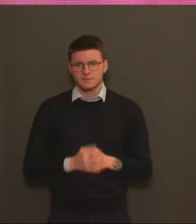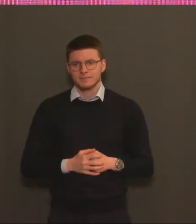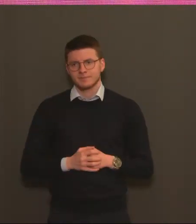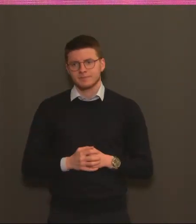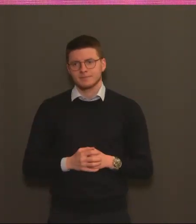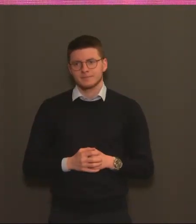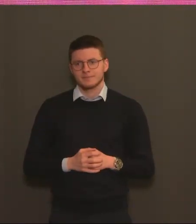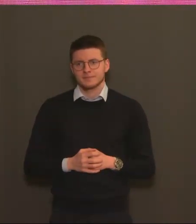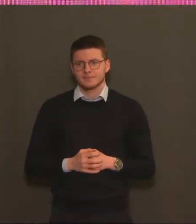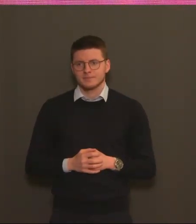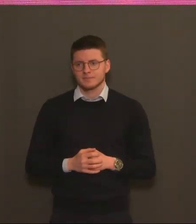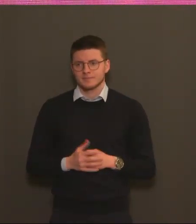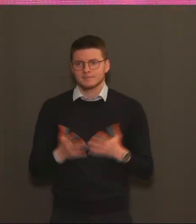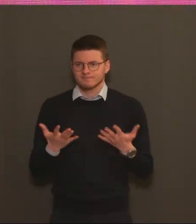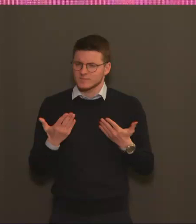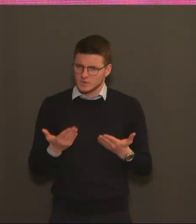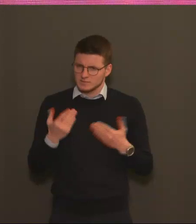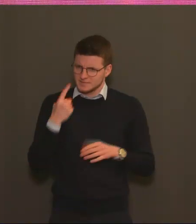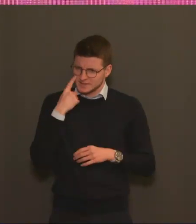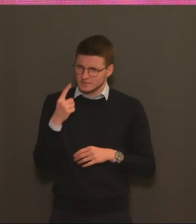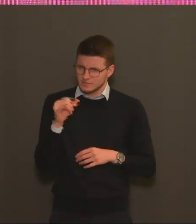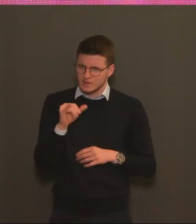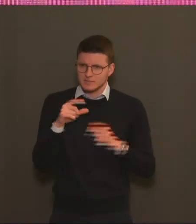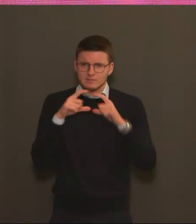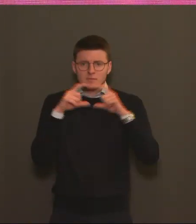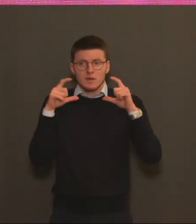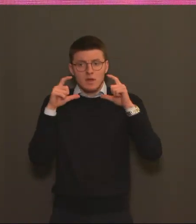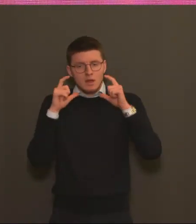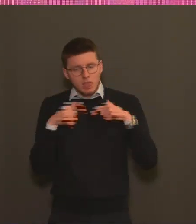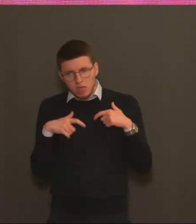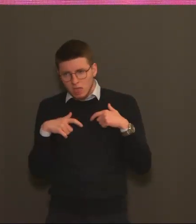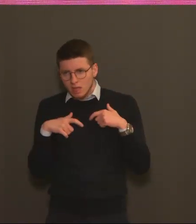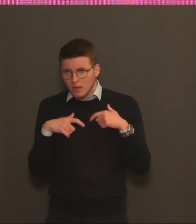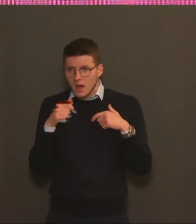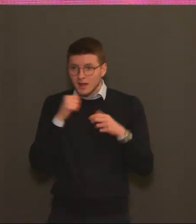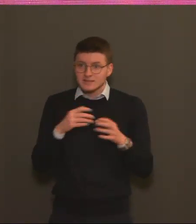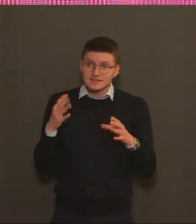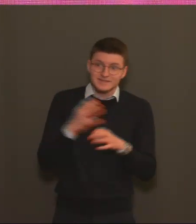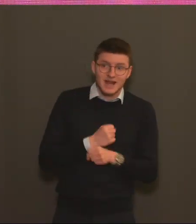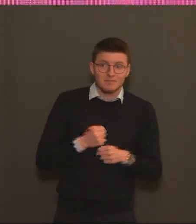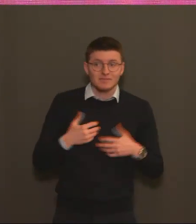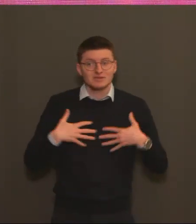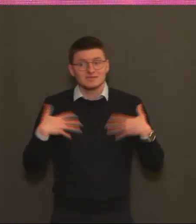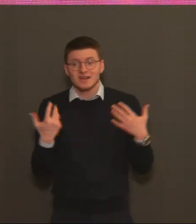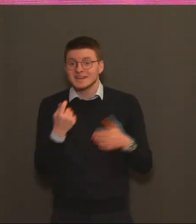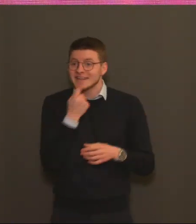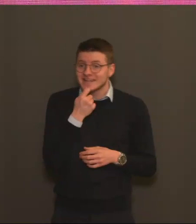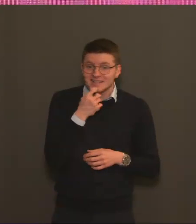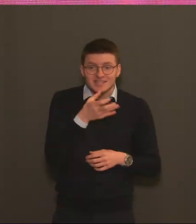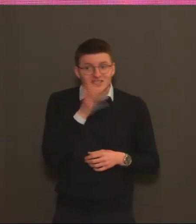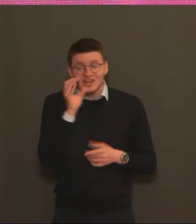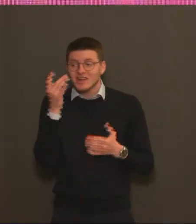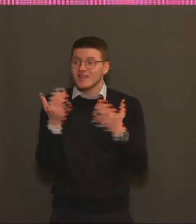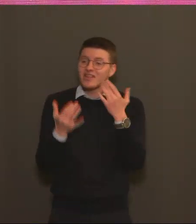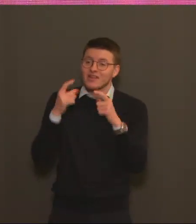Vaak zien we dat het masker verdwijnt wanneer we samen gezellig eten, drinken of keuvelen. En het is net